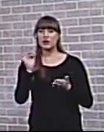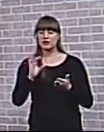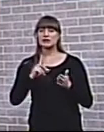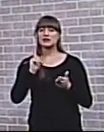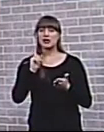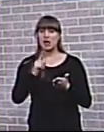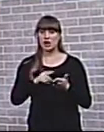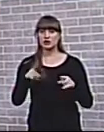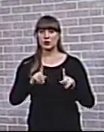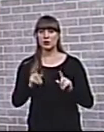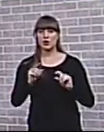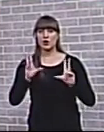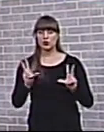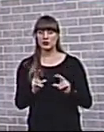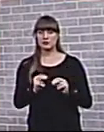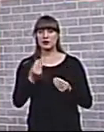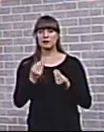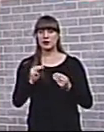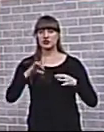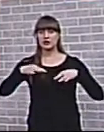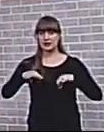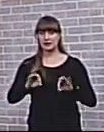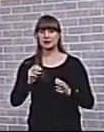к матчу открытия достроить транспортную инфраструктуру.